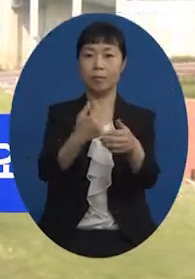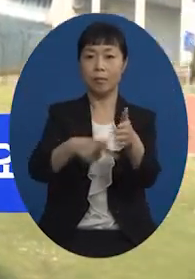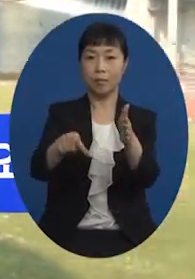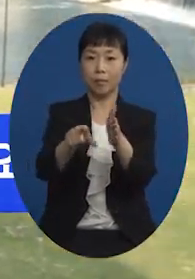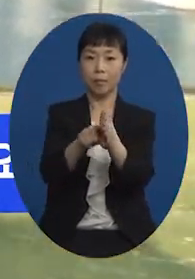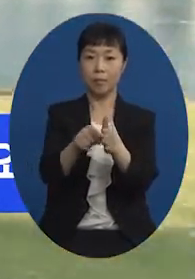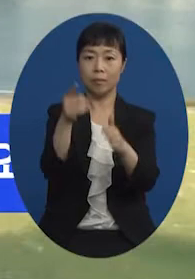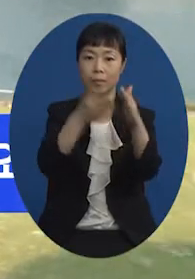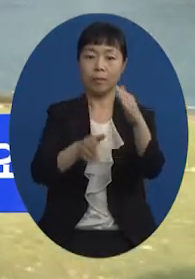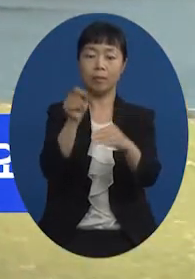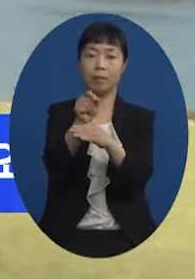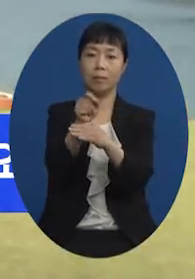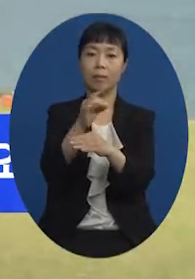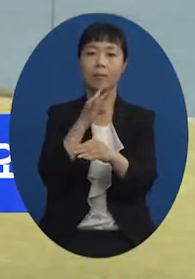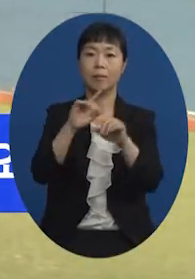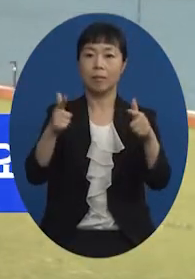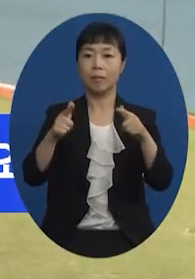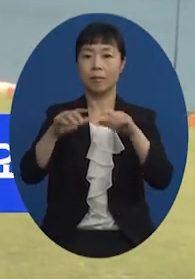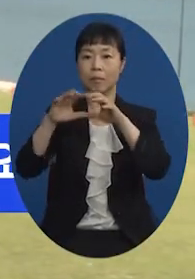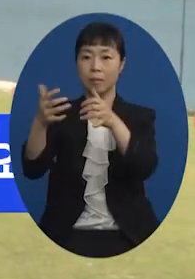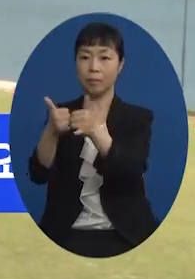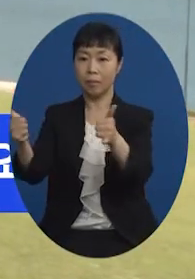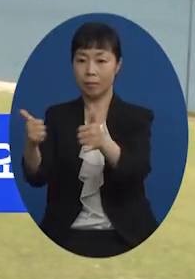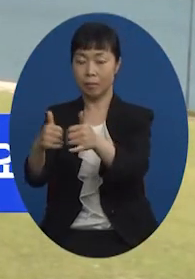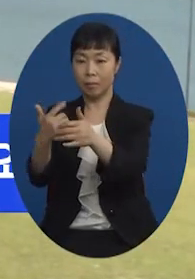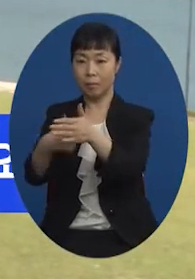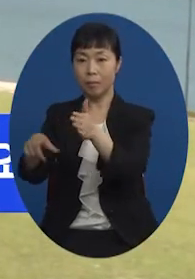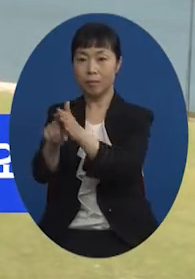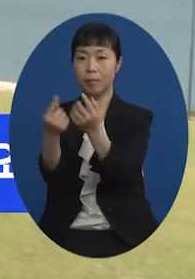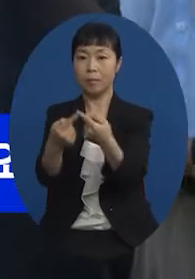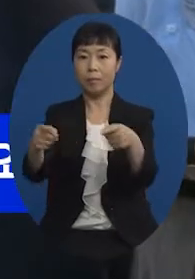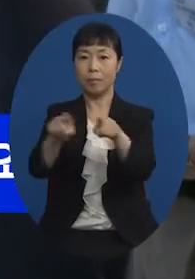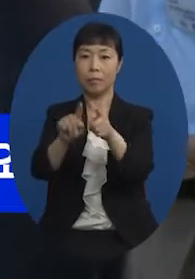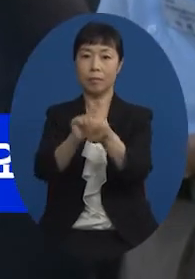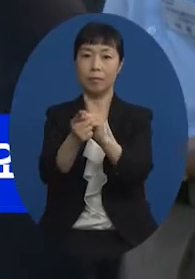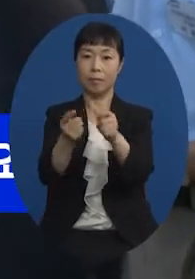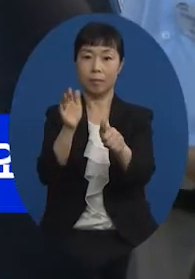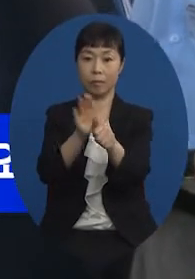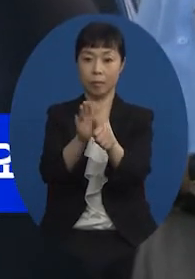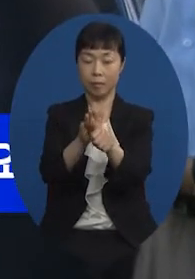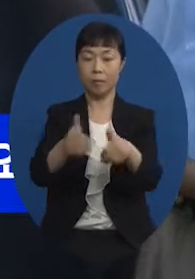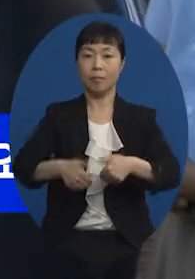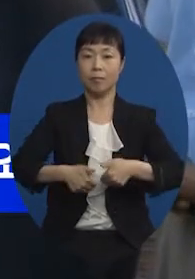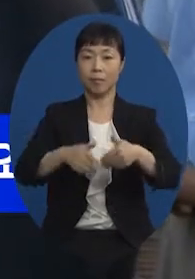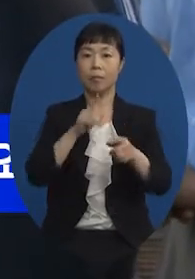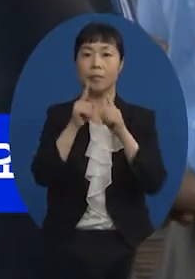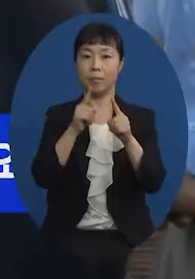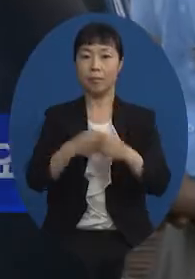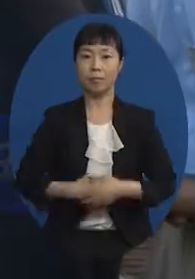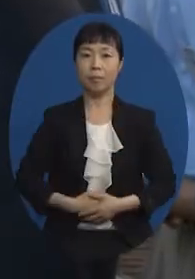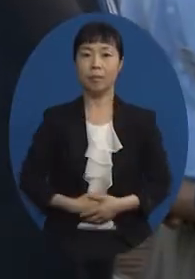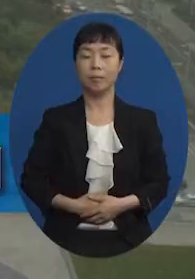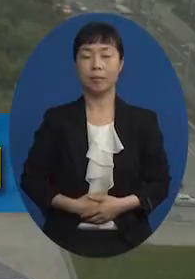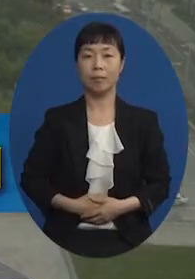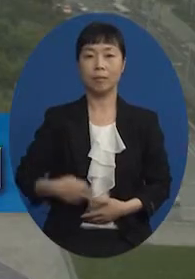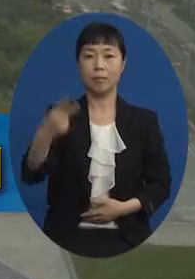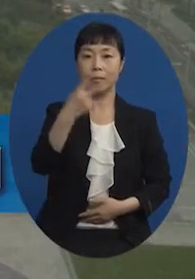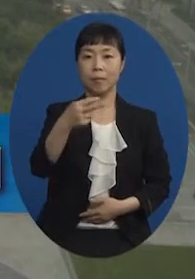최소화하기 위해서는 공무원뿐만 아니라 국민 모두의 헌신적인 노력이 필요하다고 당부했습니다